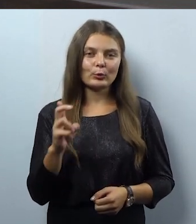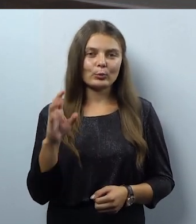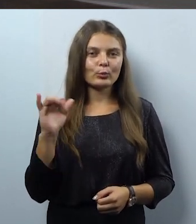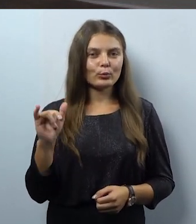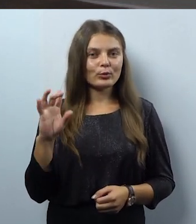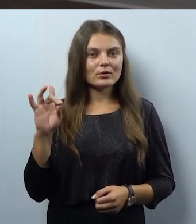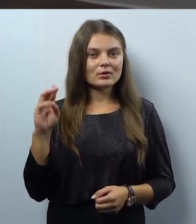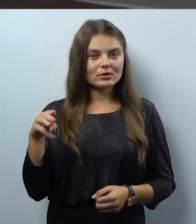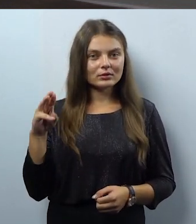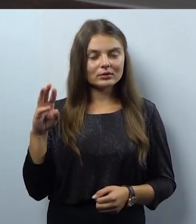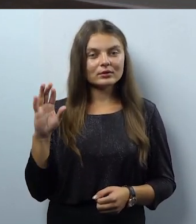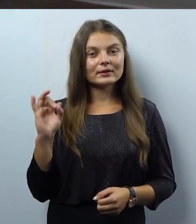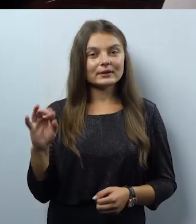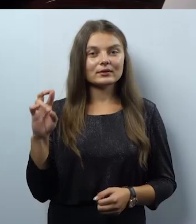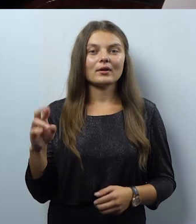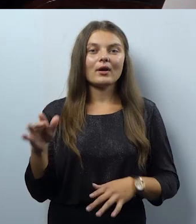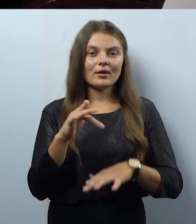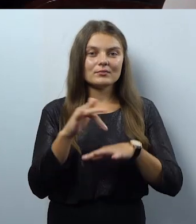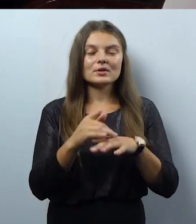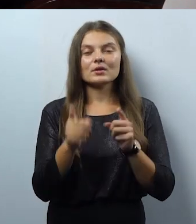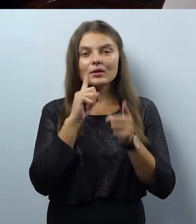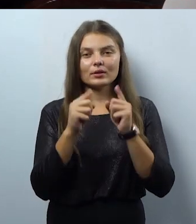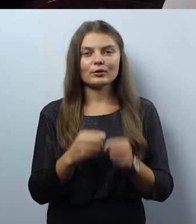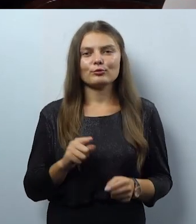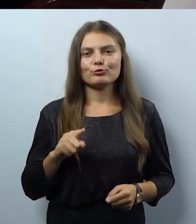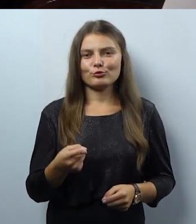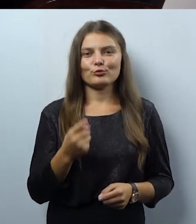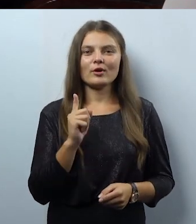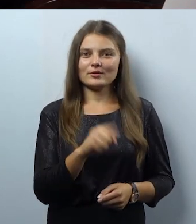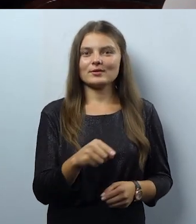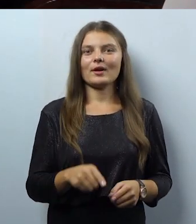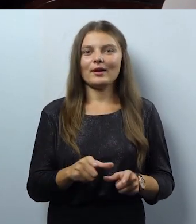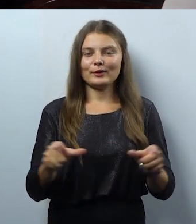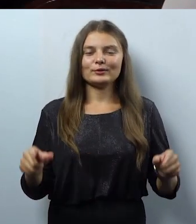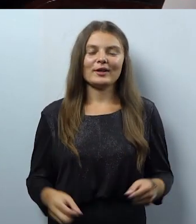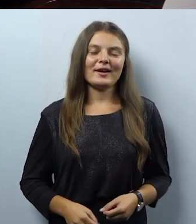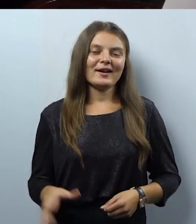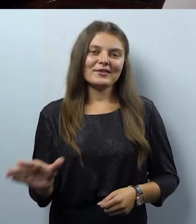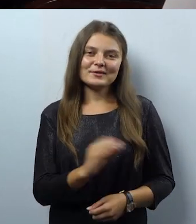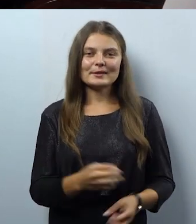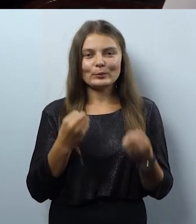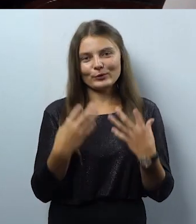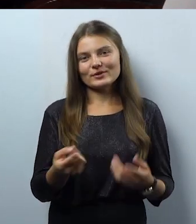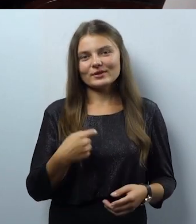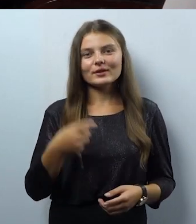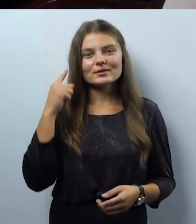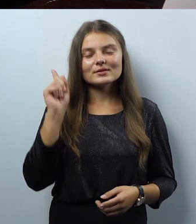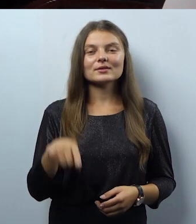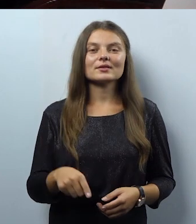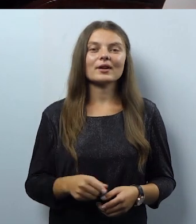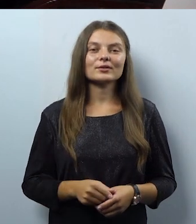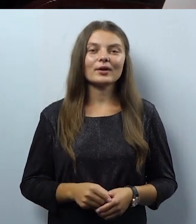міській раді. Чому саме ці люди? В двох словах. Це дуже просто. Я цих людей знаю дуже